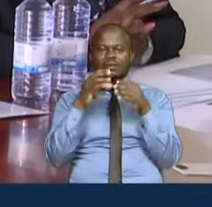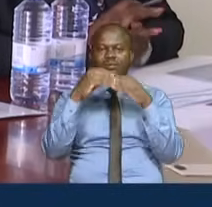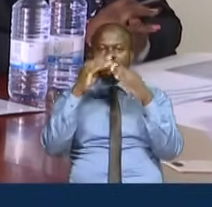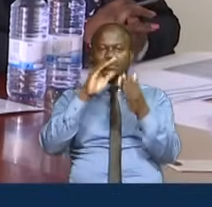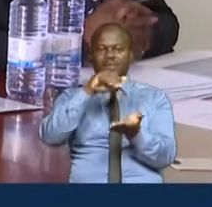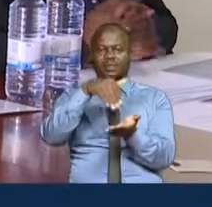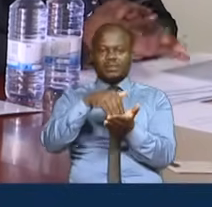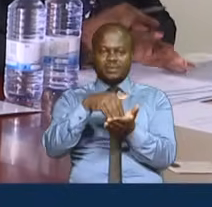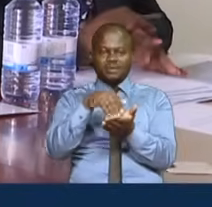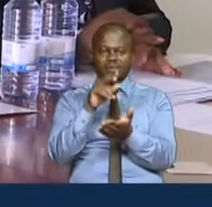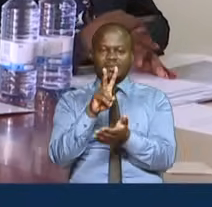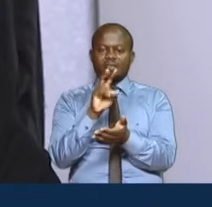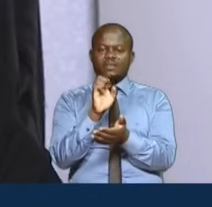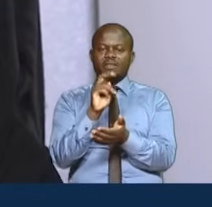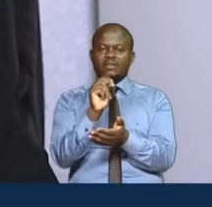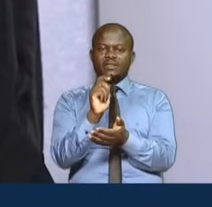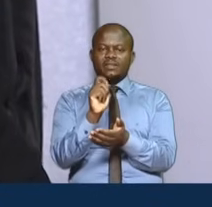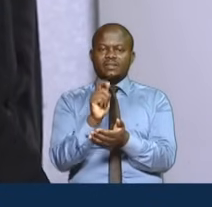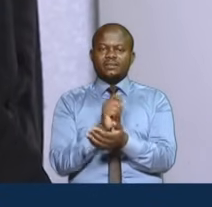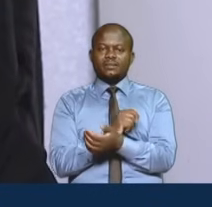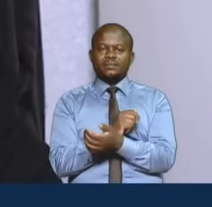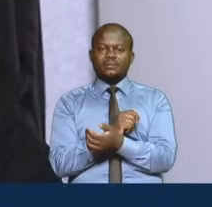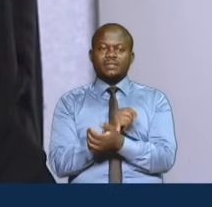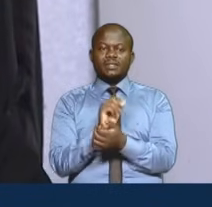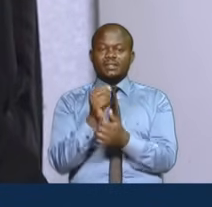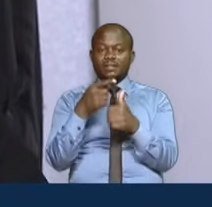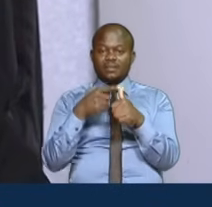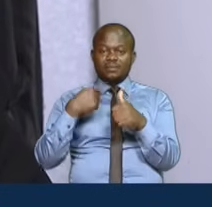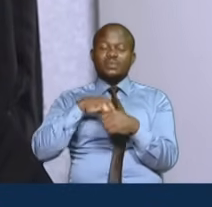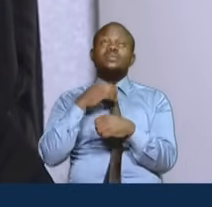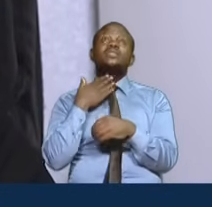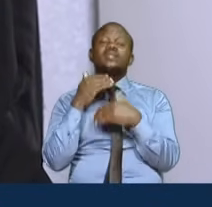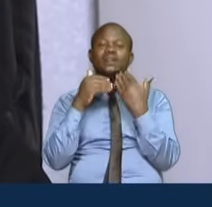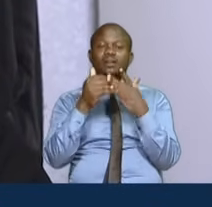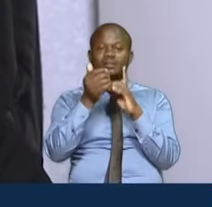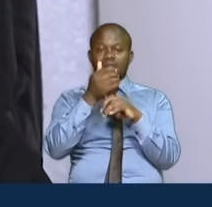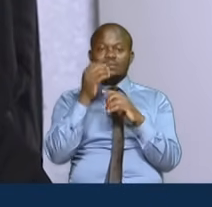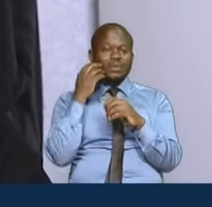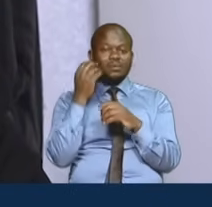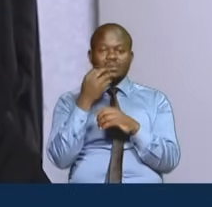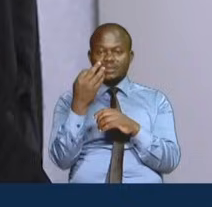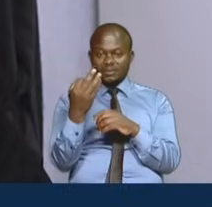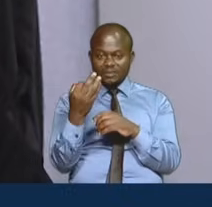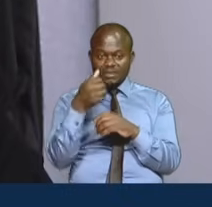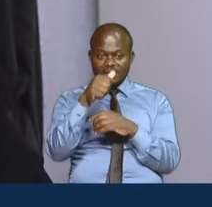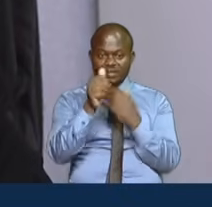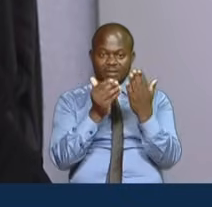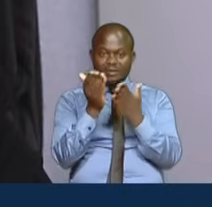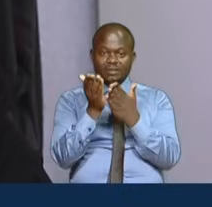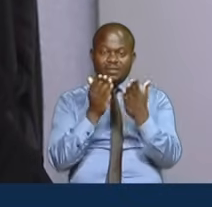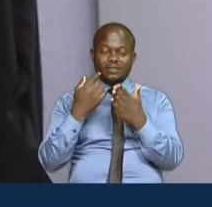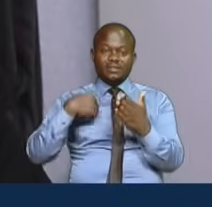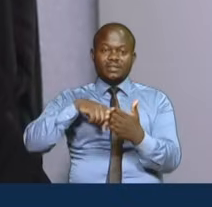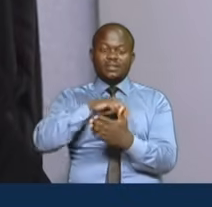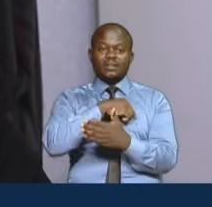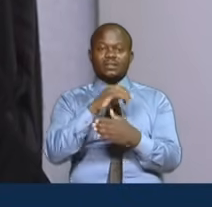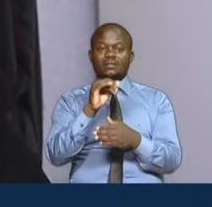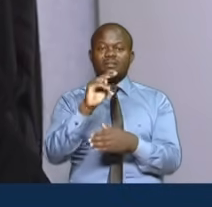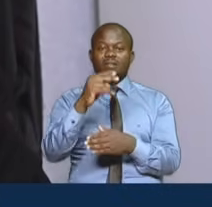kigo Vincent Munyashyaka. Cyambere dushaka kugeraho nuko muri aya mezi atatu iriya serivisi yacu